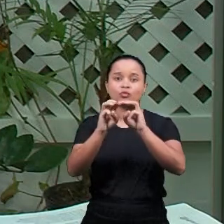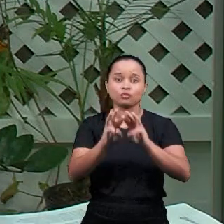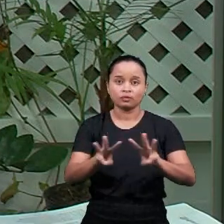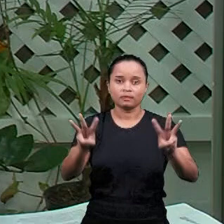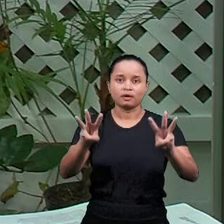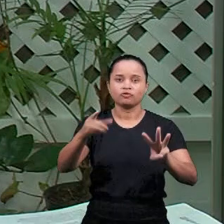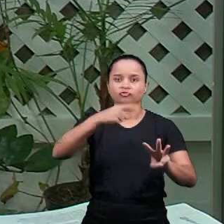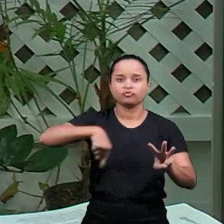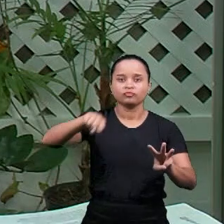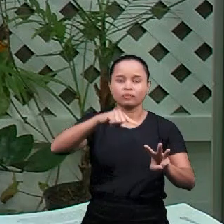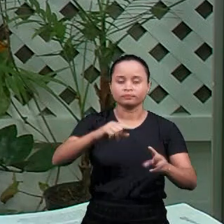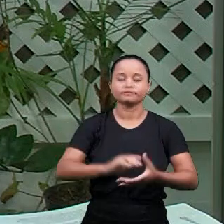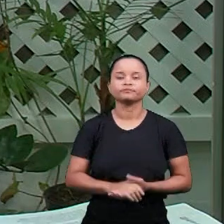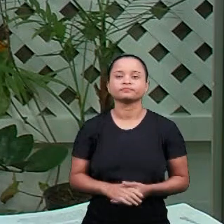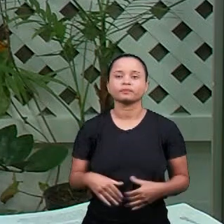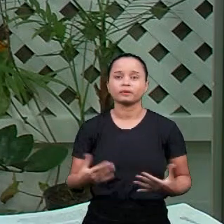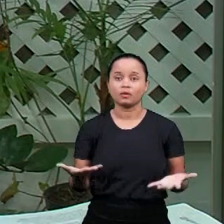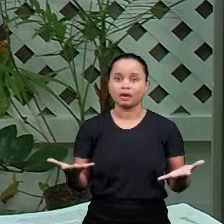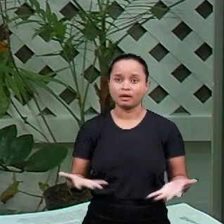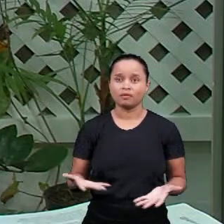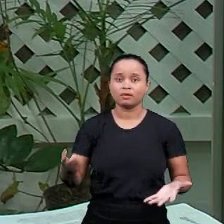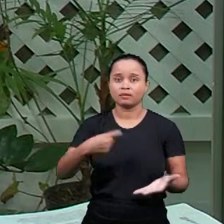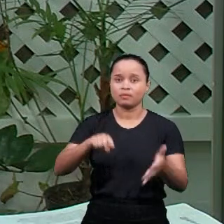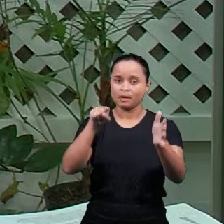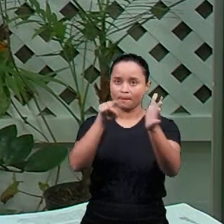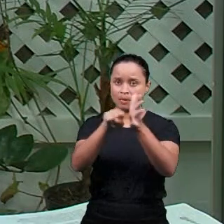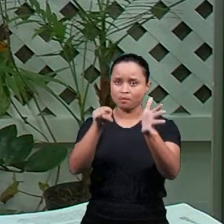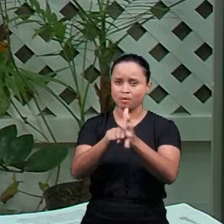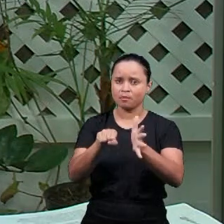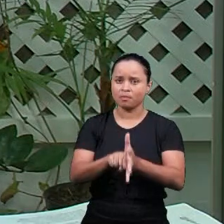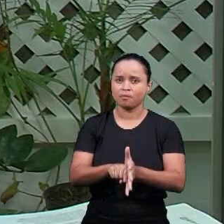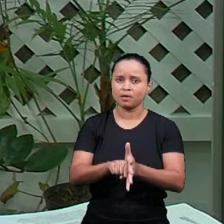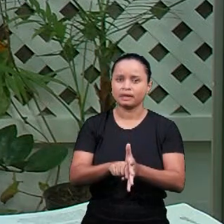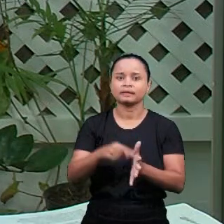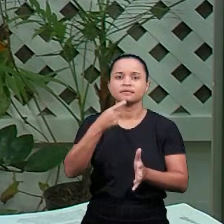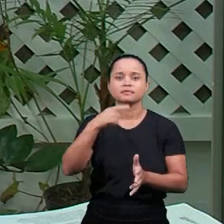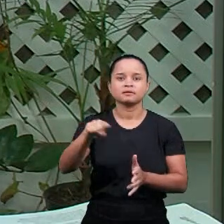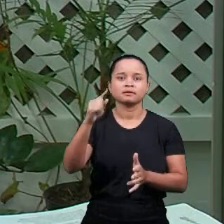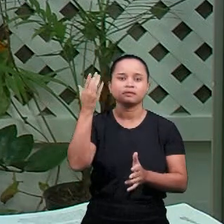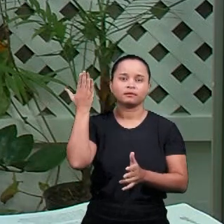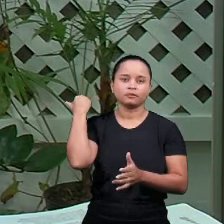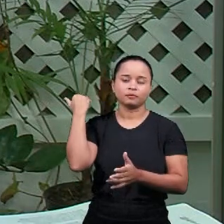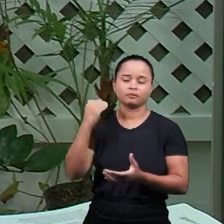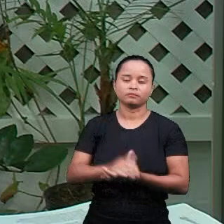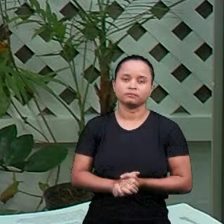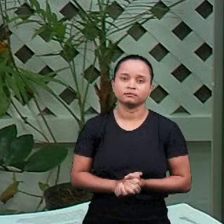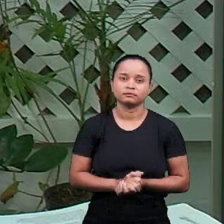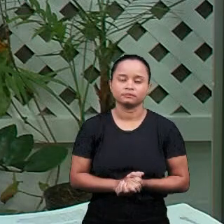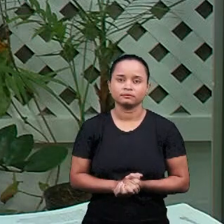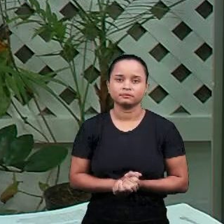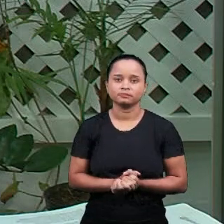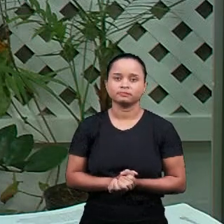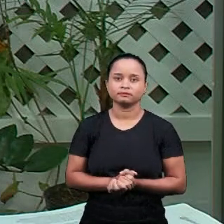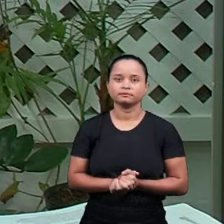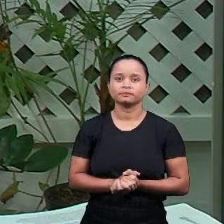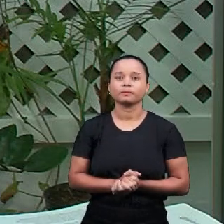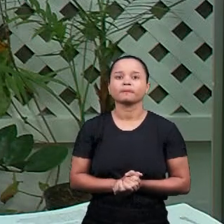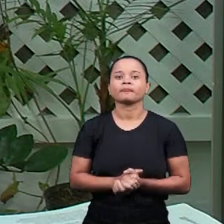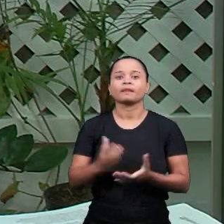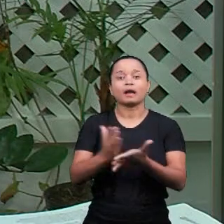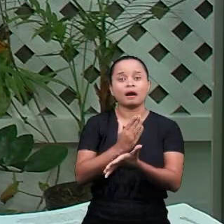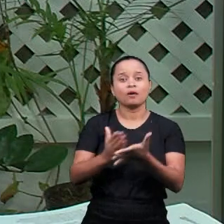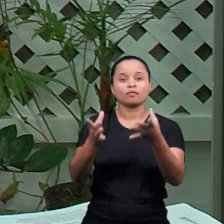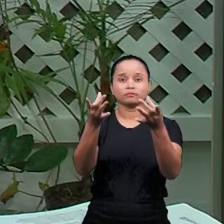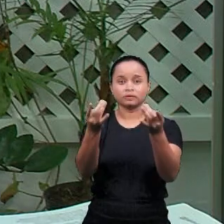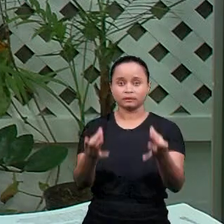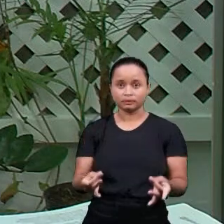site. Mais nous allons maintenant passer aux questions de la semaine dernière et quelques détails que nous aimerions